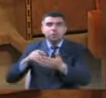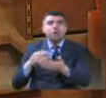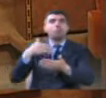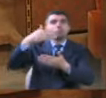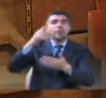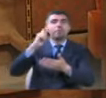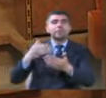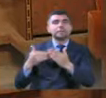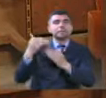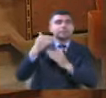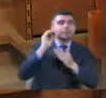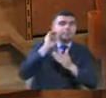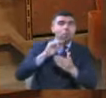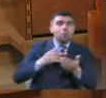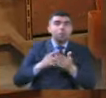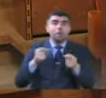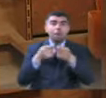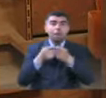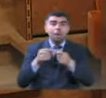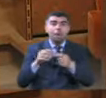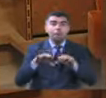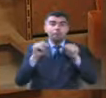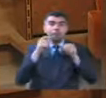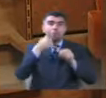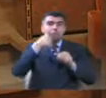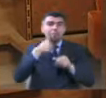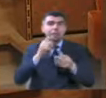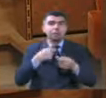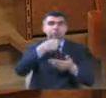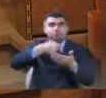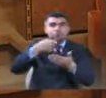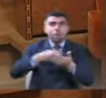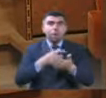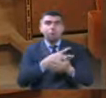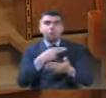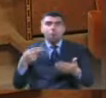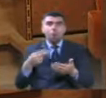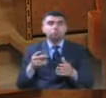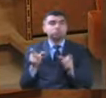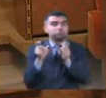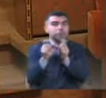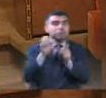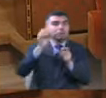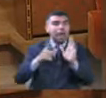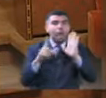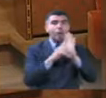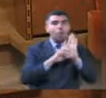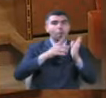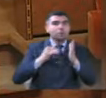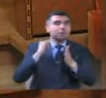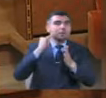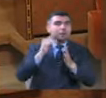عمليات المراقبة لضبط عمليات الغش والتهرب الضريبيين. تم إقرار إعفاءات من فوائد ودواعر التأخير لتشجيع الملزمين على